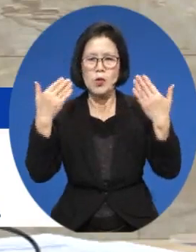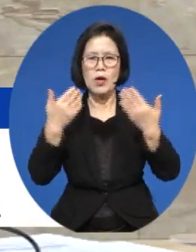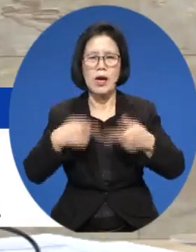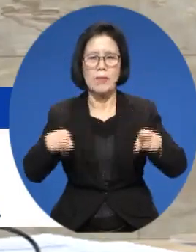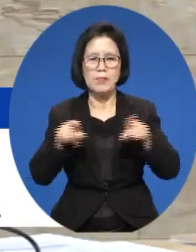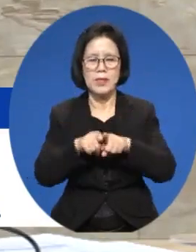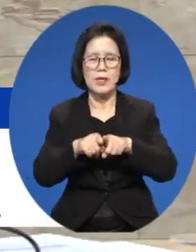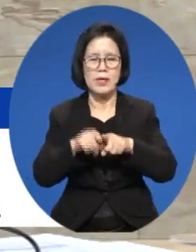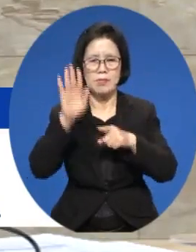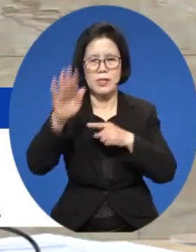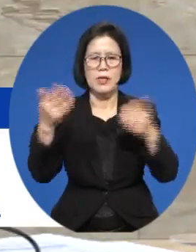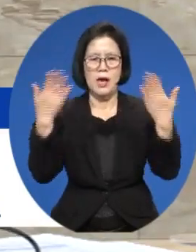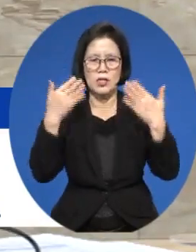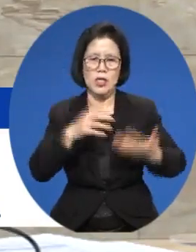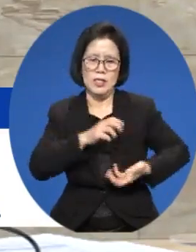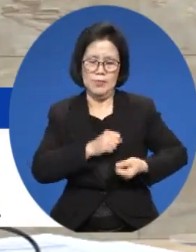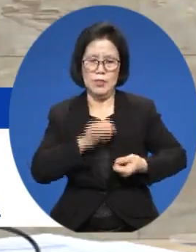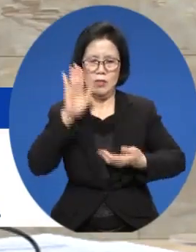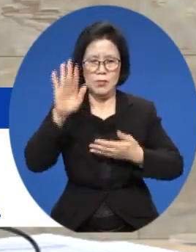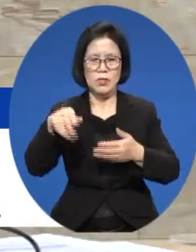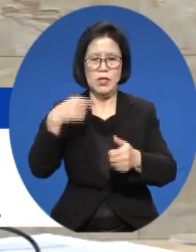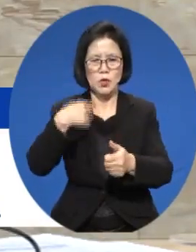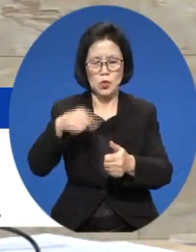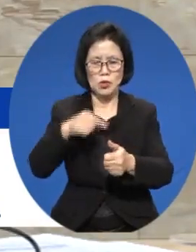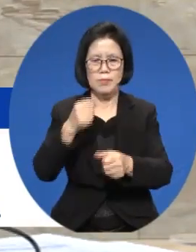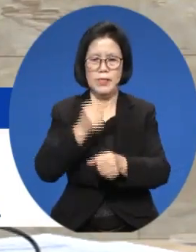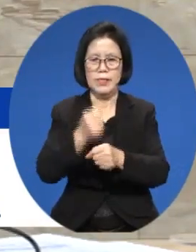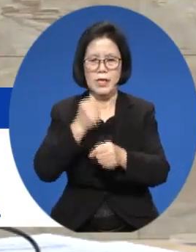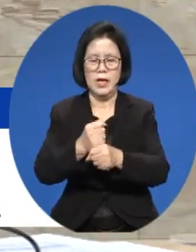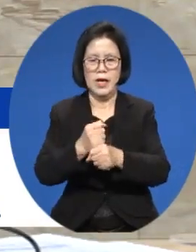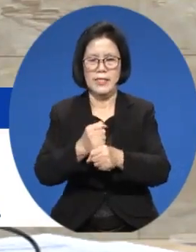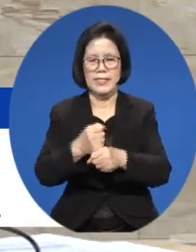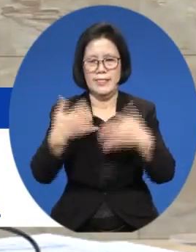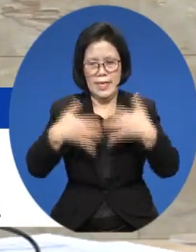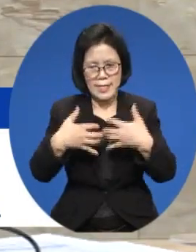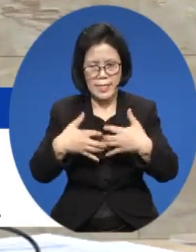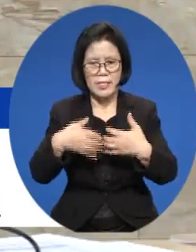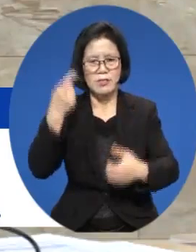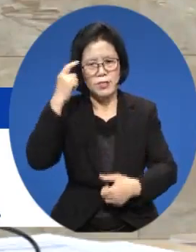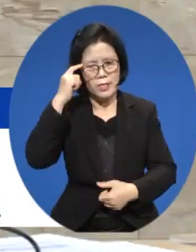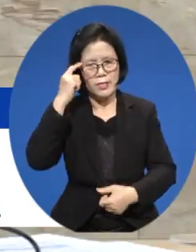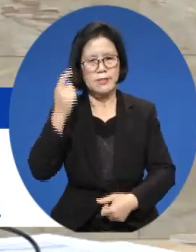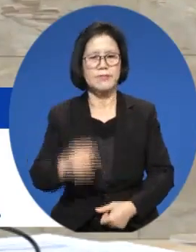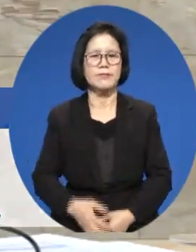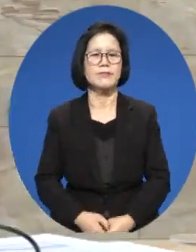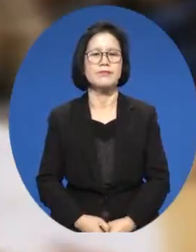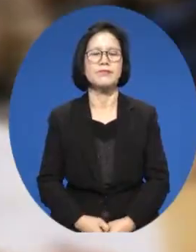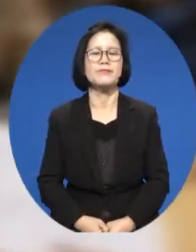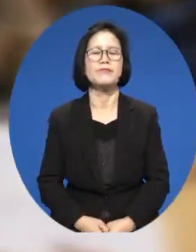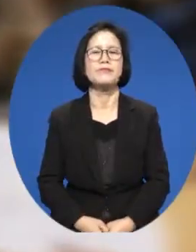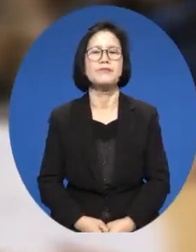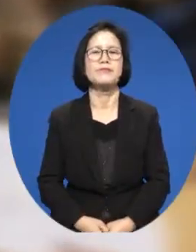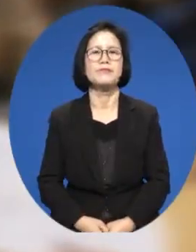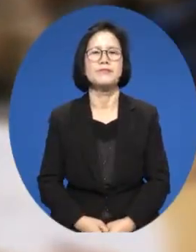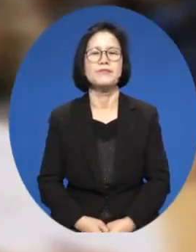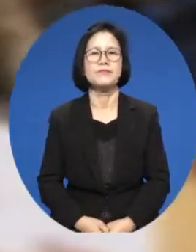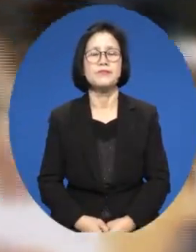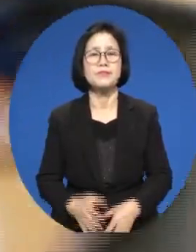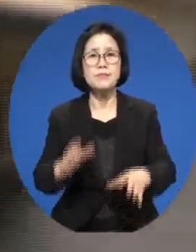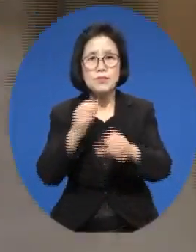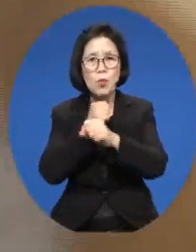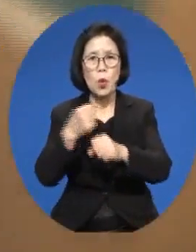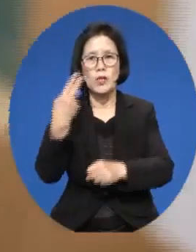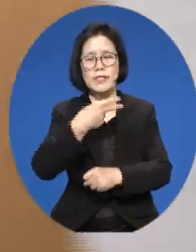미래 학교의 심장이고 미래 학교를 미래 교육을 만들어가는 엔진이라고 생각을 합니다. 핵심은